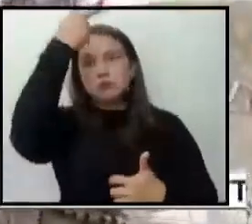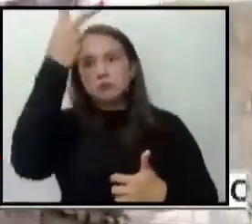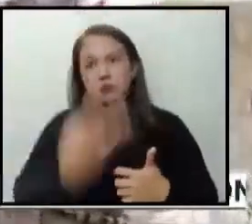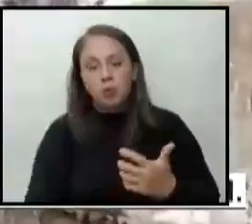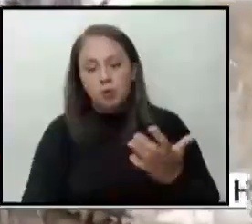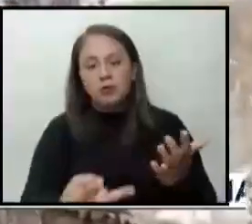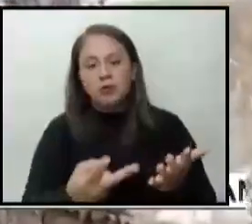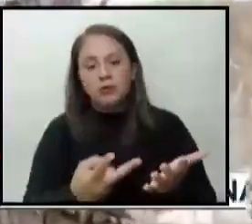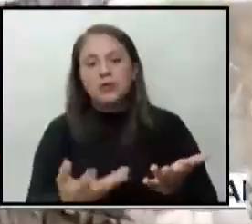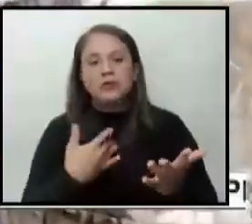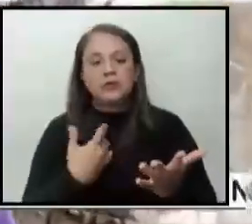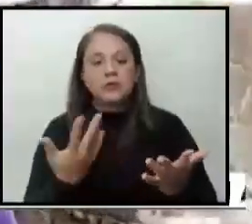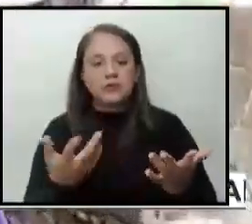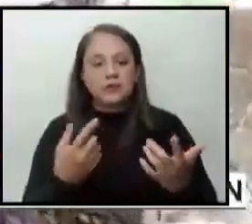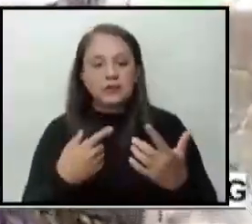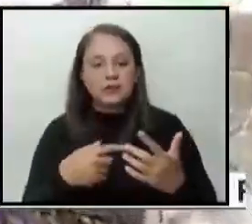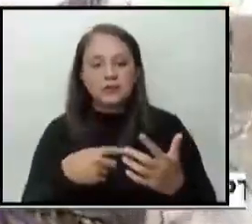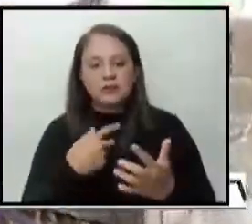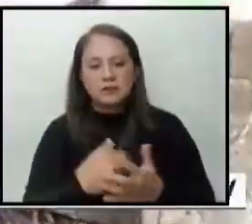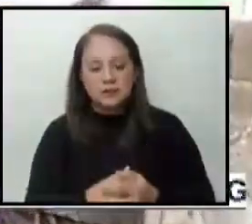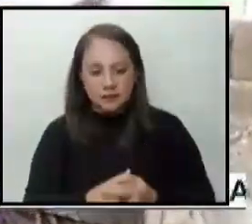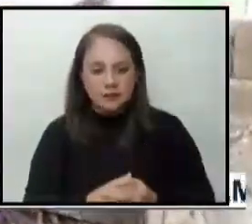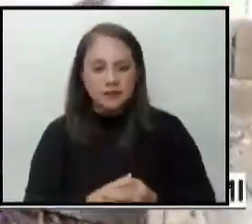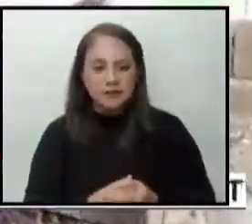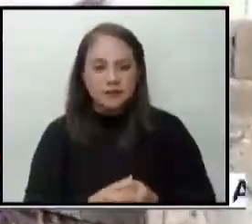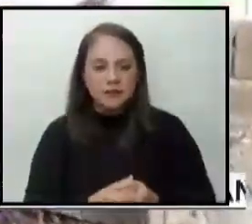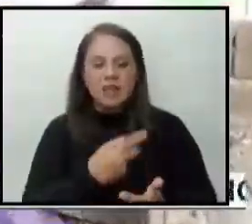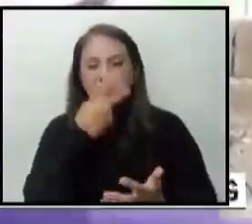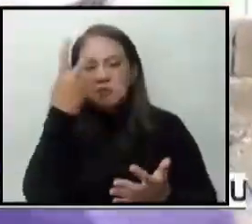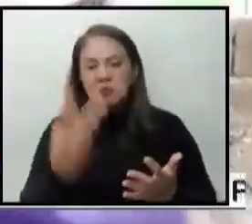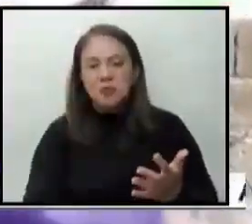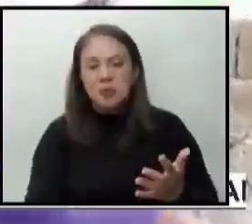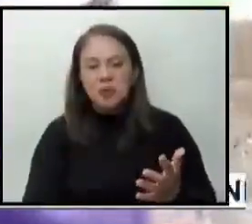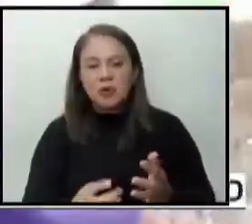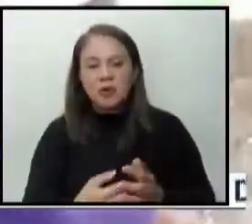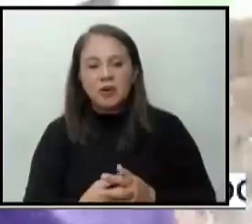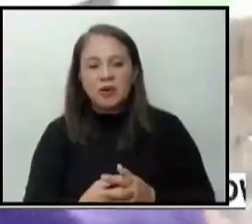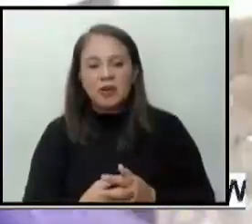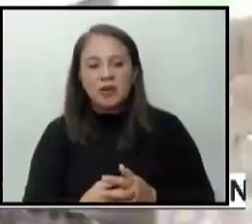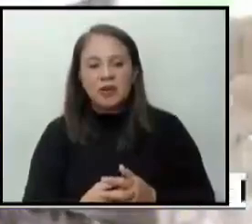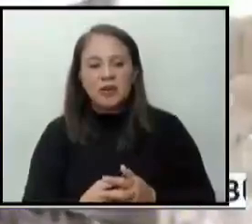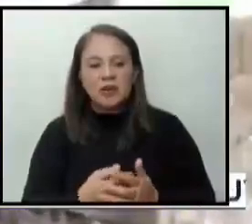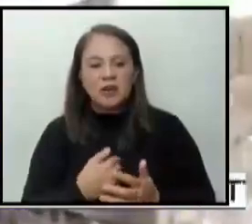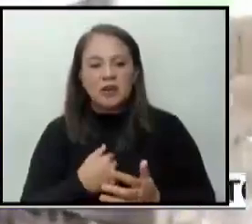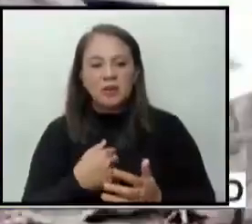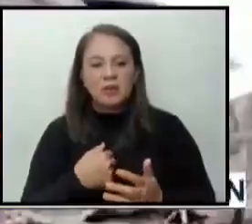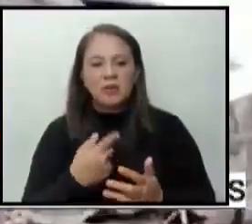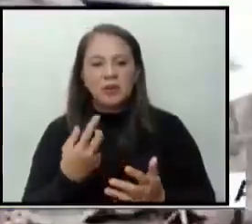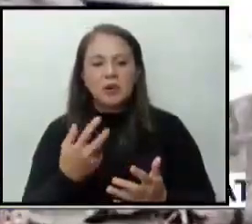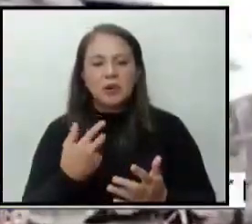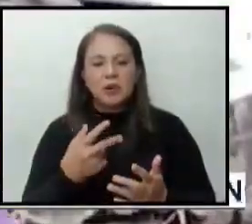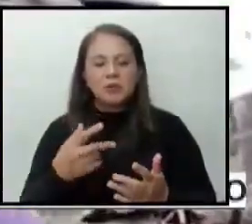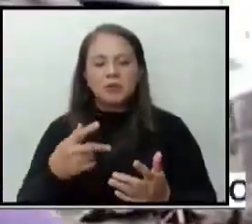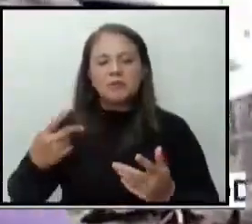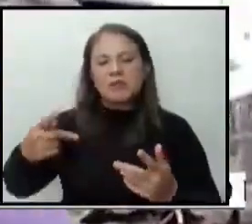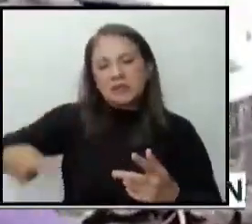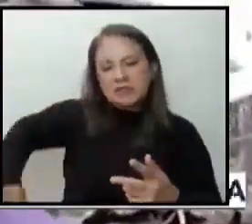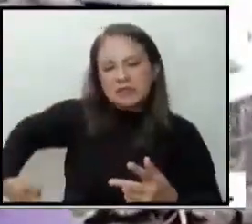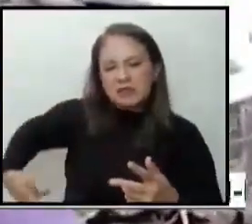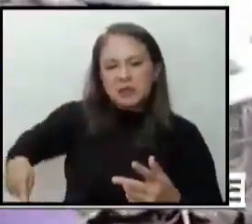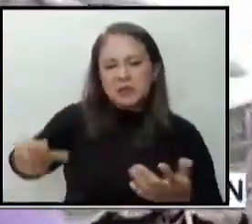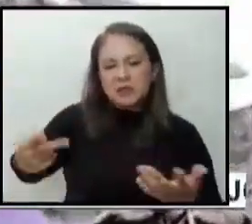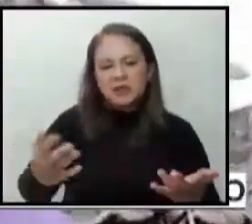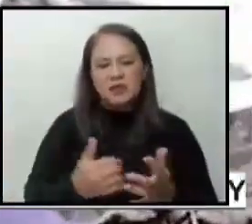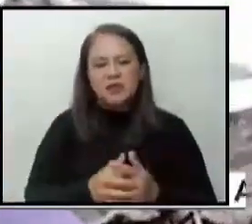saka nahulog sa balon. Nahulog ako doon pero hindi naman po ako nalisikas ang tumama sa akin yung tagiliran ko lang. Kaya ko naman po lumangoy